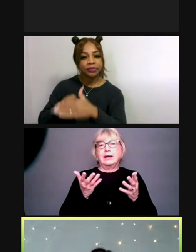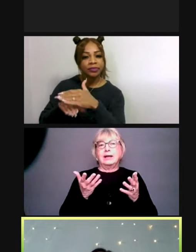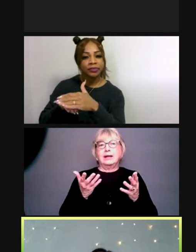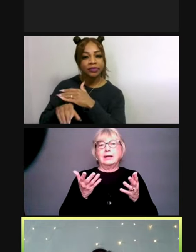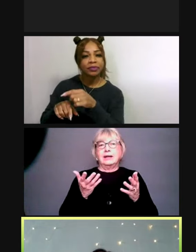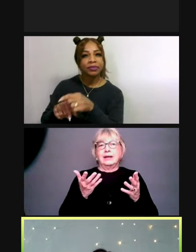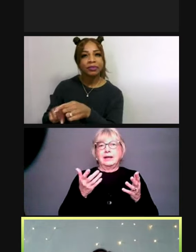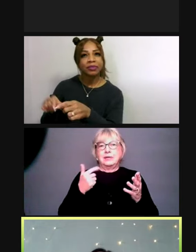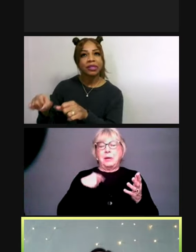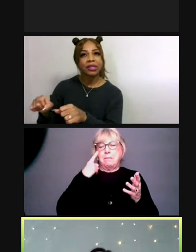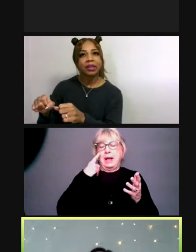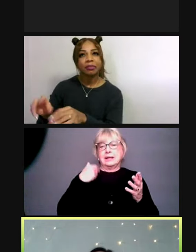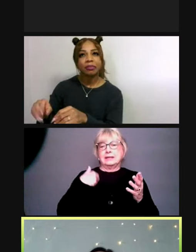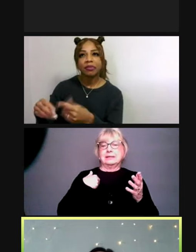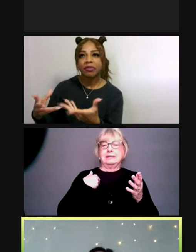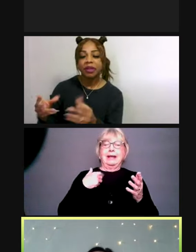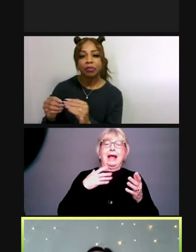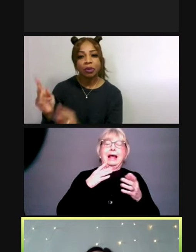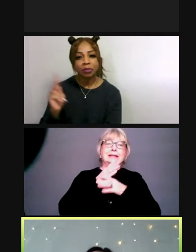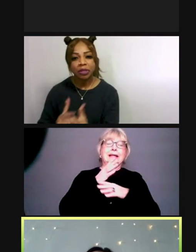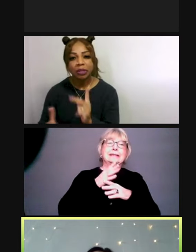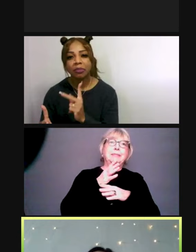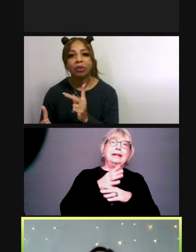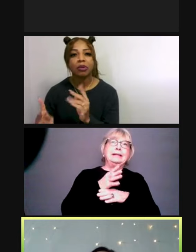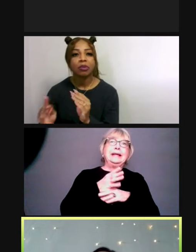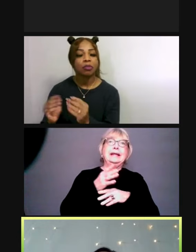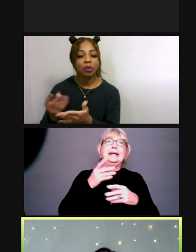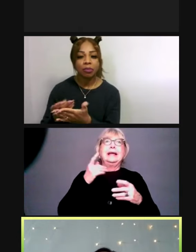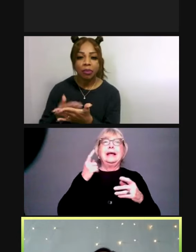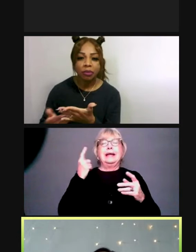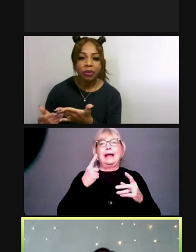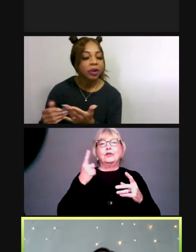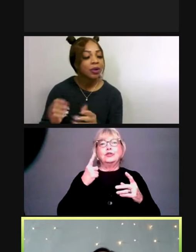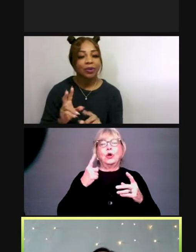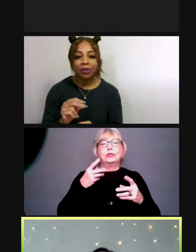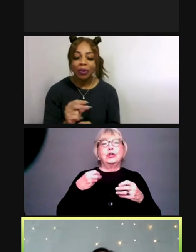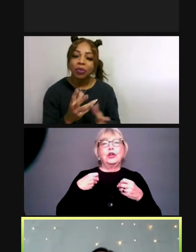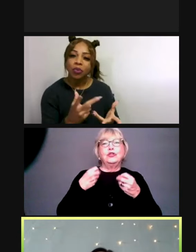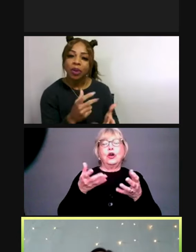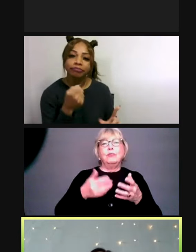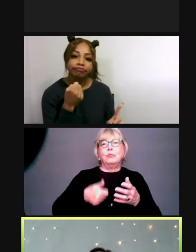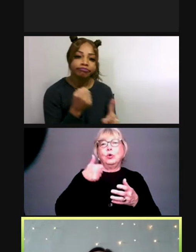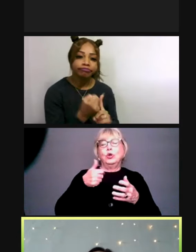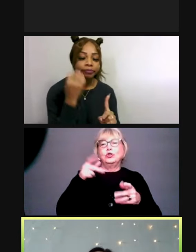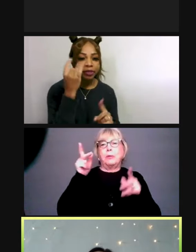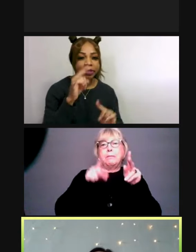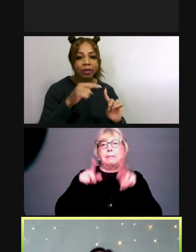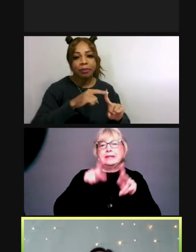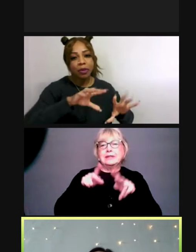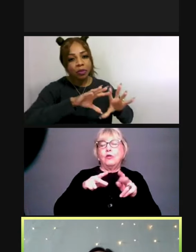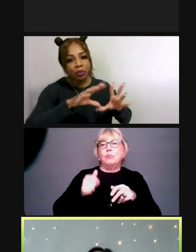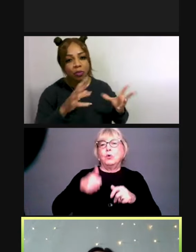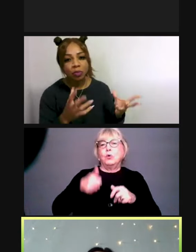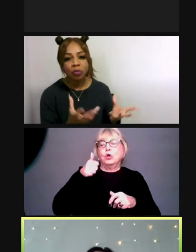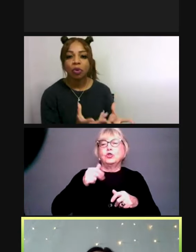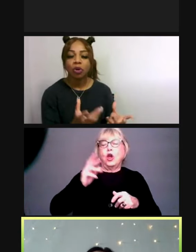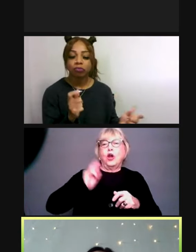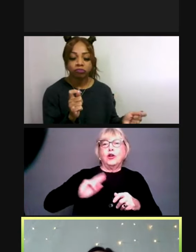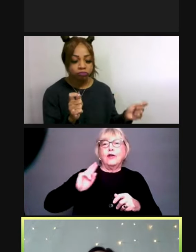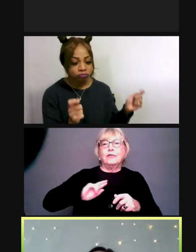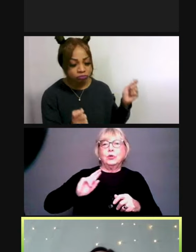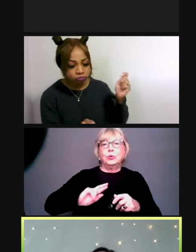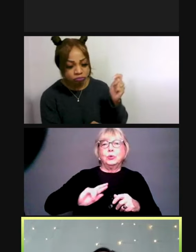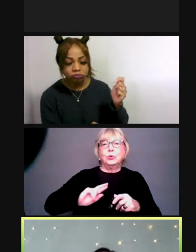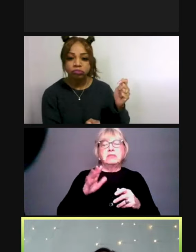à l'accessibilité comme quelque chose qui amène davantage de personnes, davantage de revenus, ça nous fait